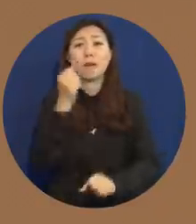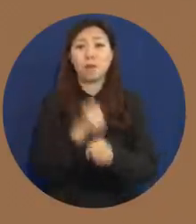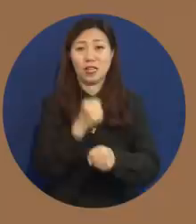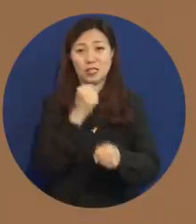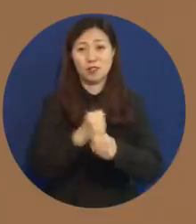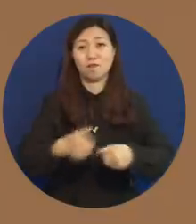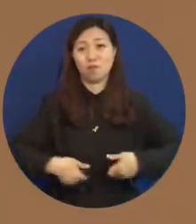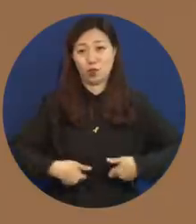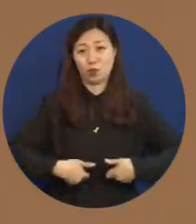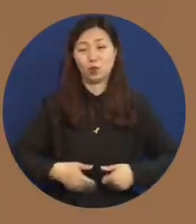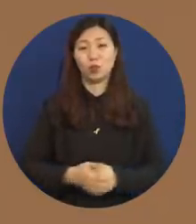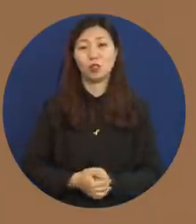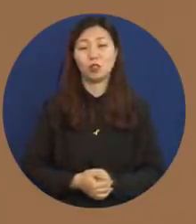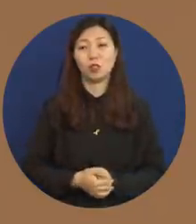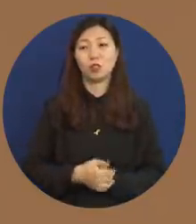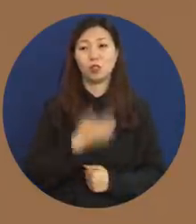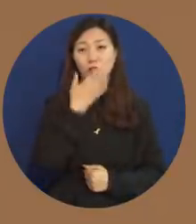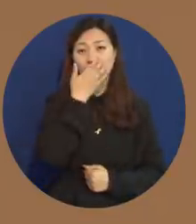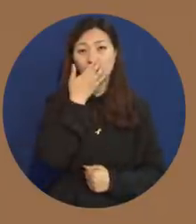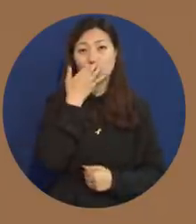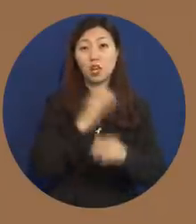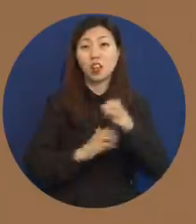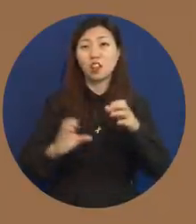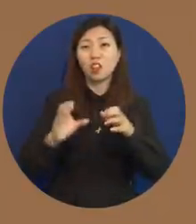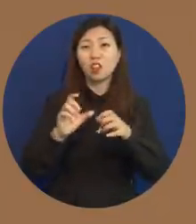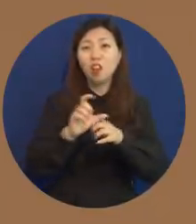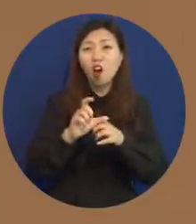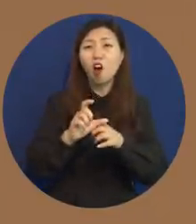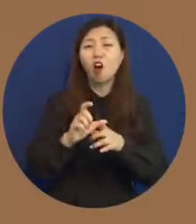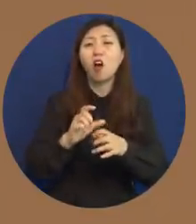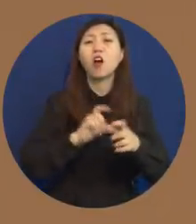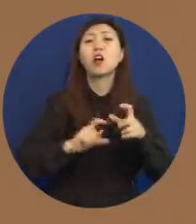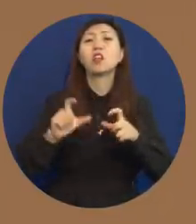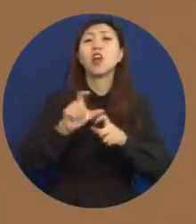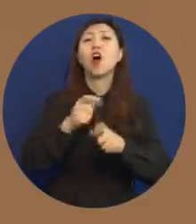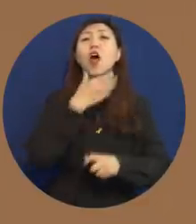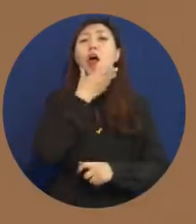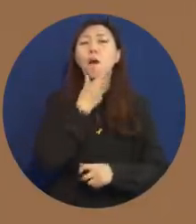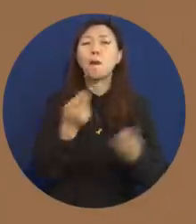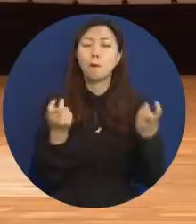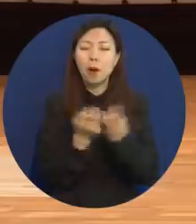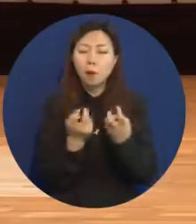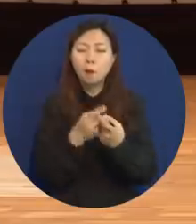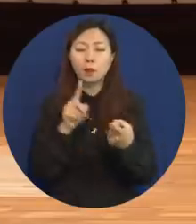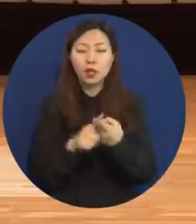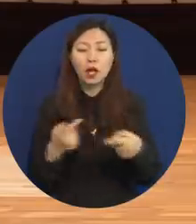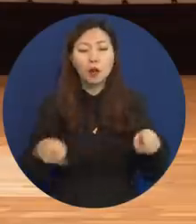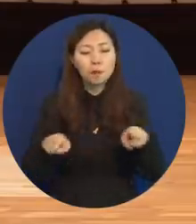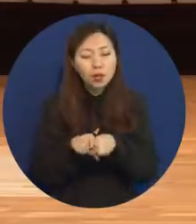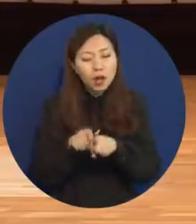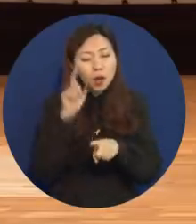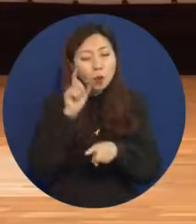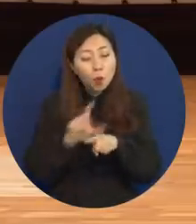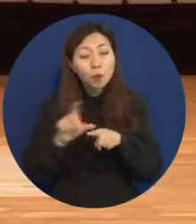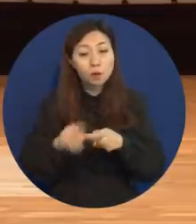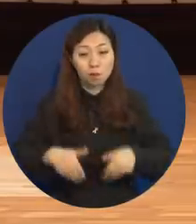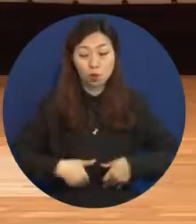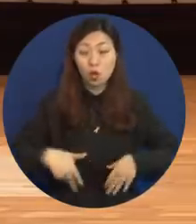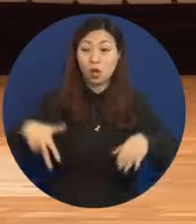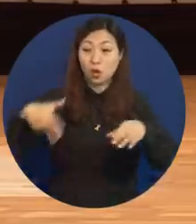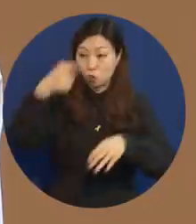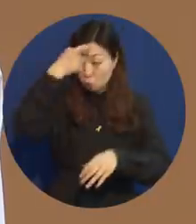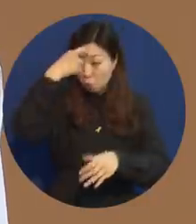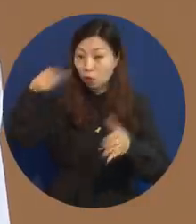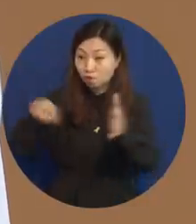만들어내야지. 그래서 이런 이제 더 행복할 수 있는 방법들을 같이 공부하자. 신앙은 교회 다니는 사람 교회